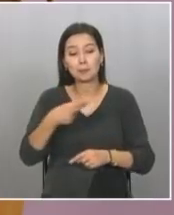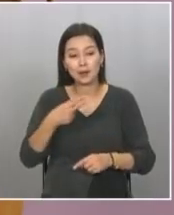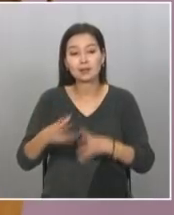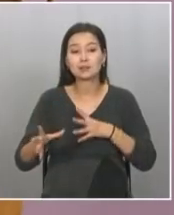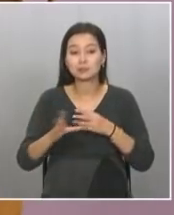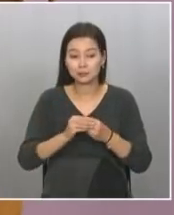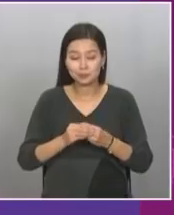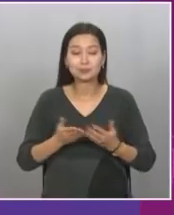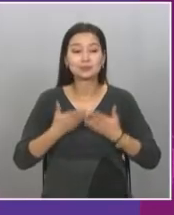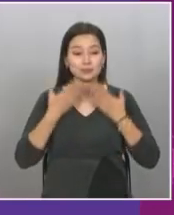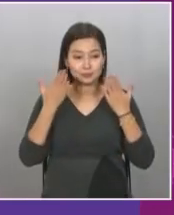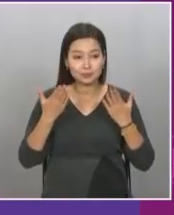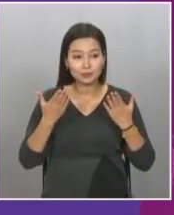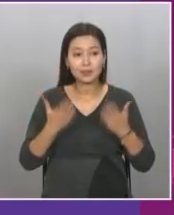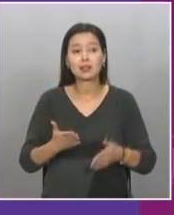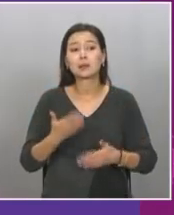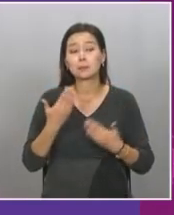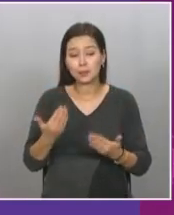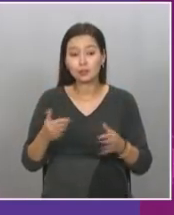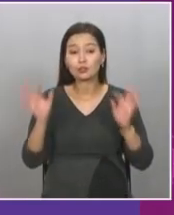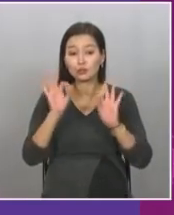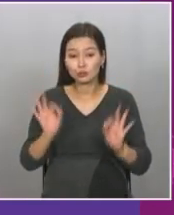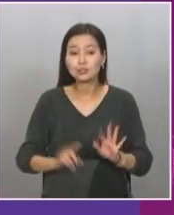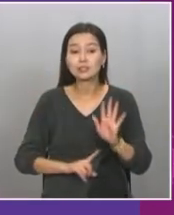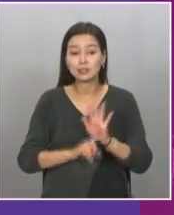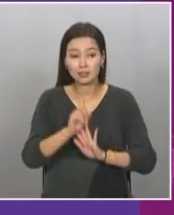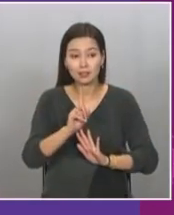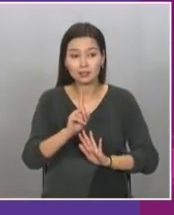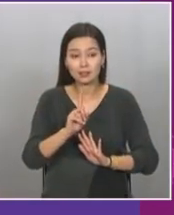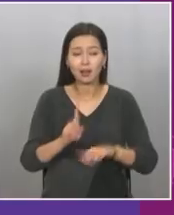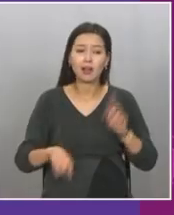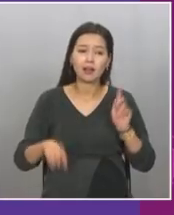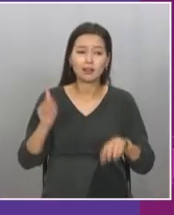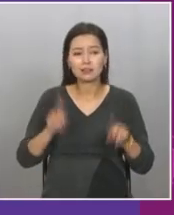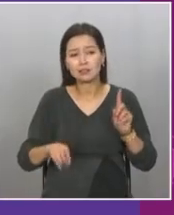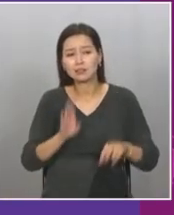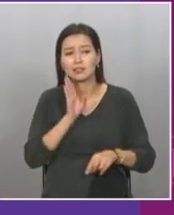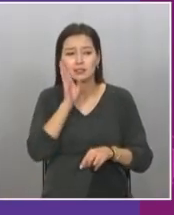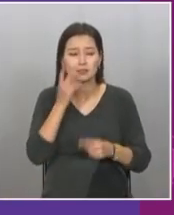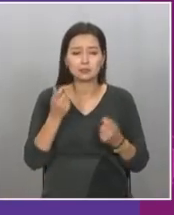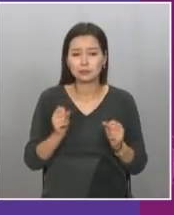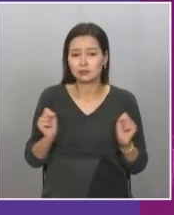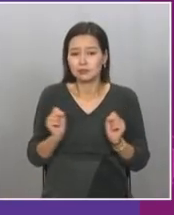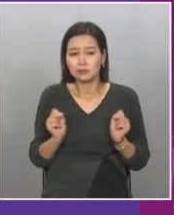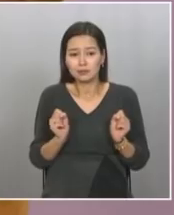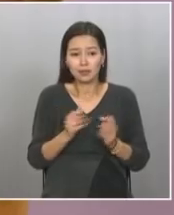бірге мәнерлеп оқыңдар. Міне, күз келді. Анда-санда таңертең салқын болып